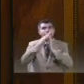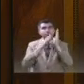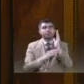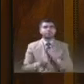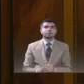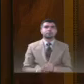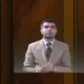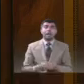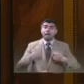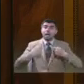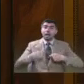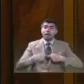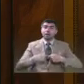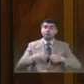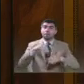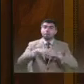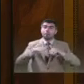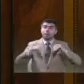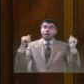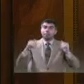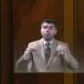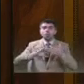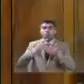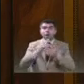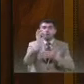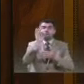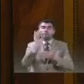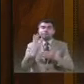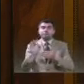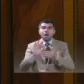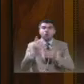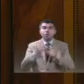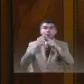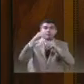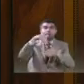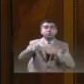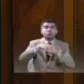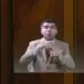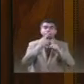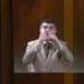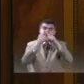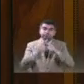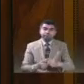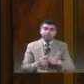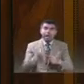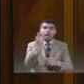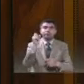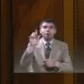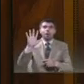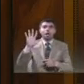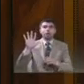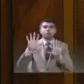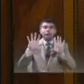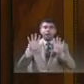سيد الرئيس، لقد عرف مؤشر الدين الإجمالي للخزينة ارتفاعا ابتداء من سنة 2010 ليصل